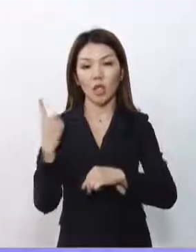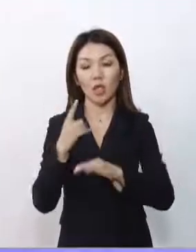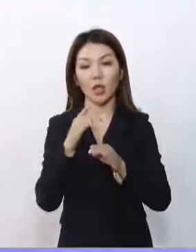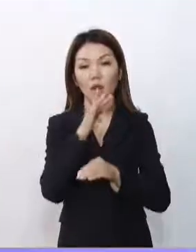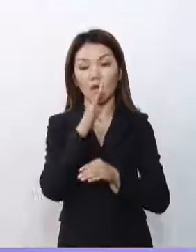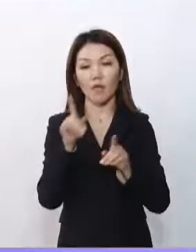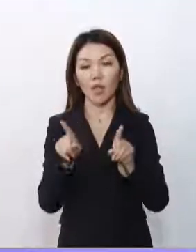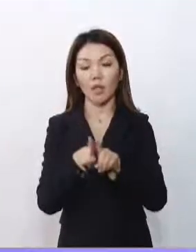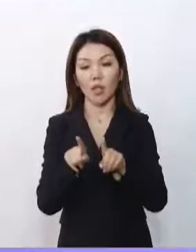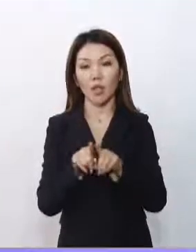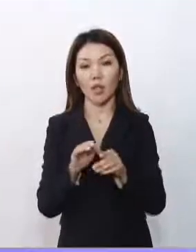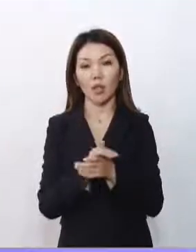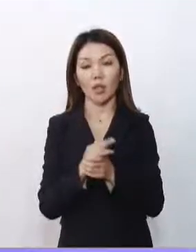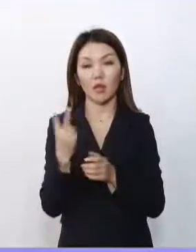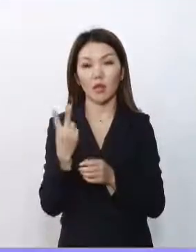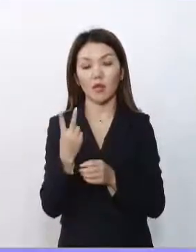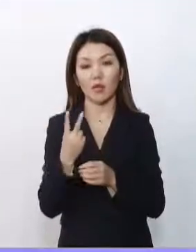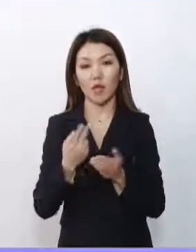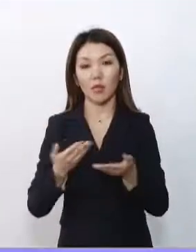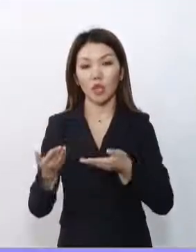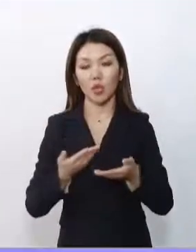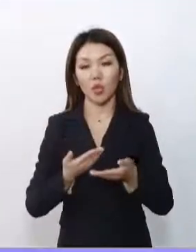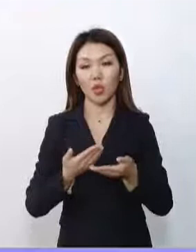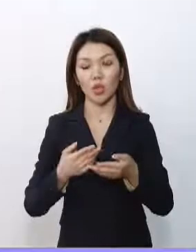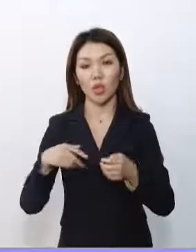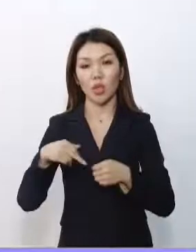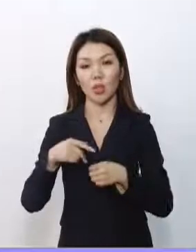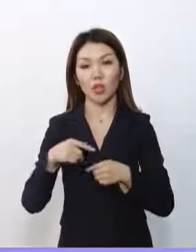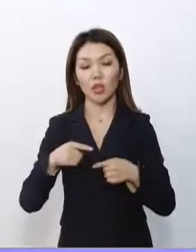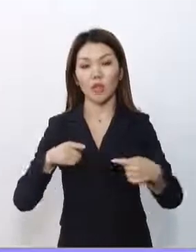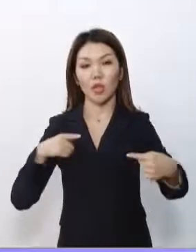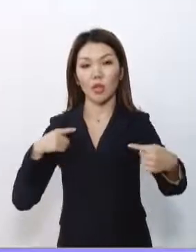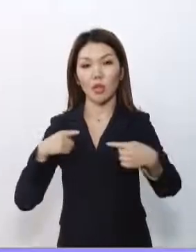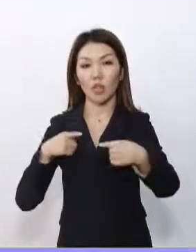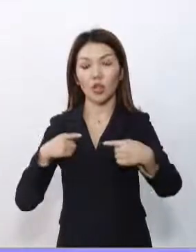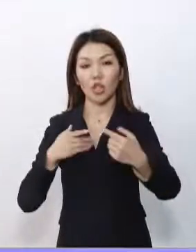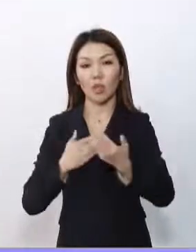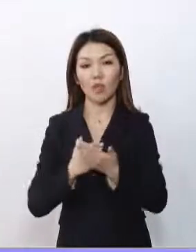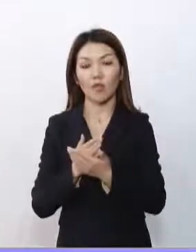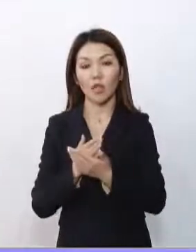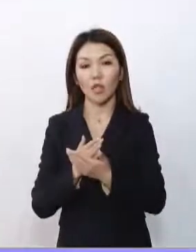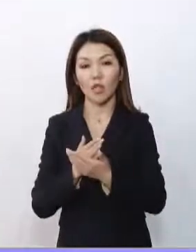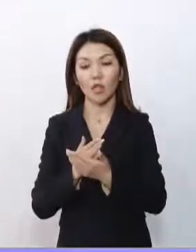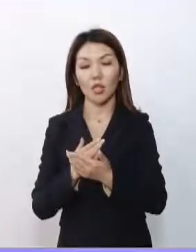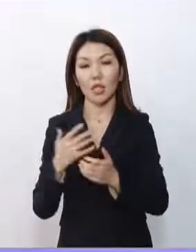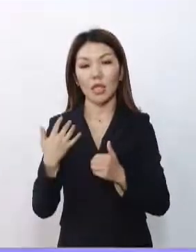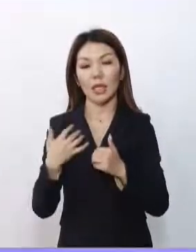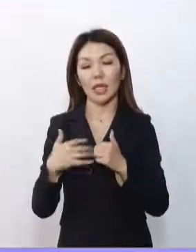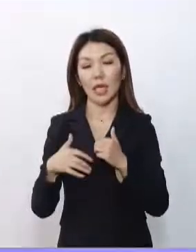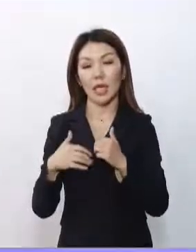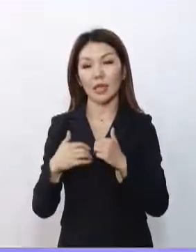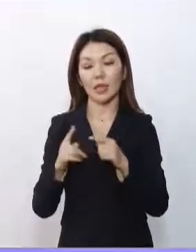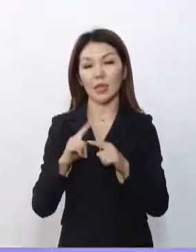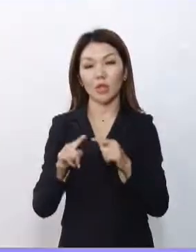и пошли противоположных направлениях среднюю скорость